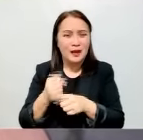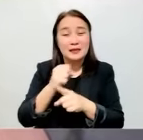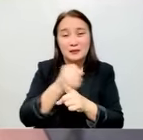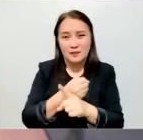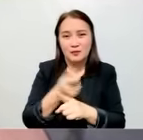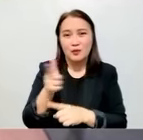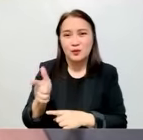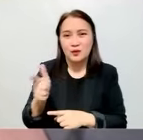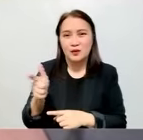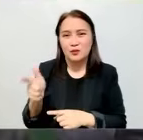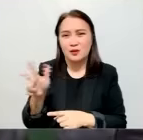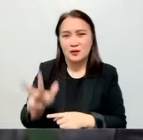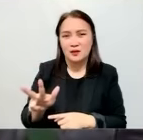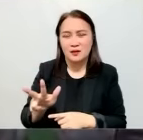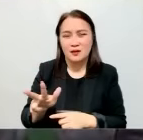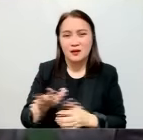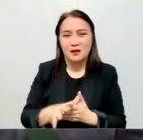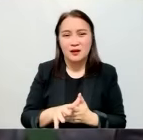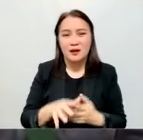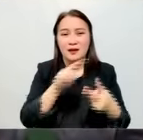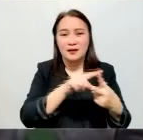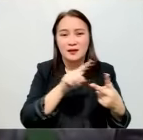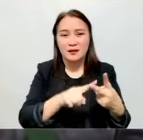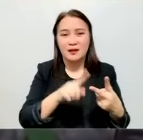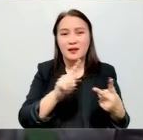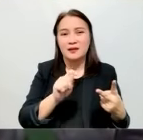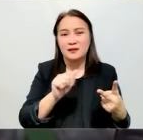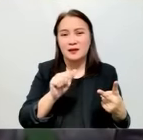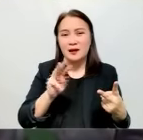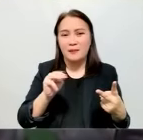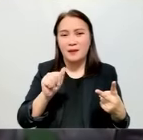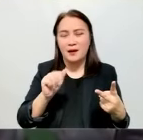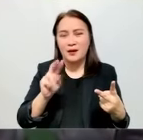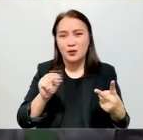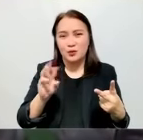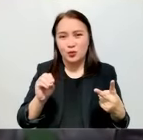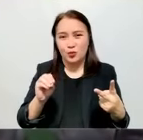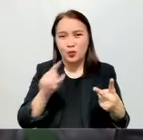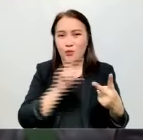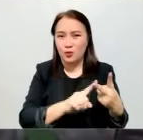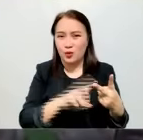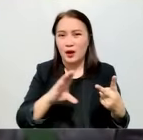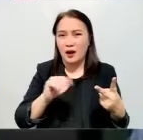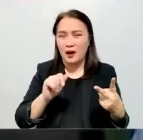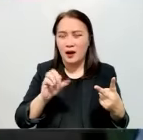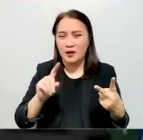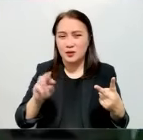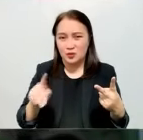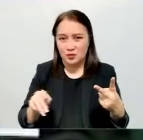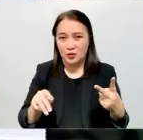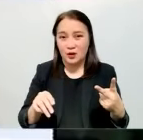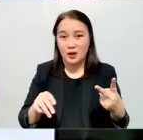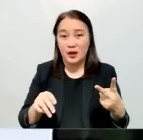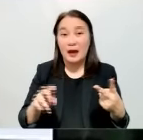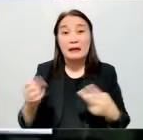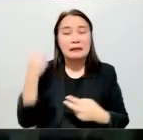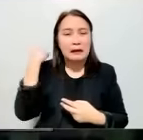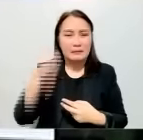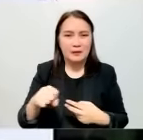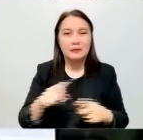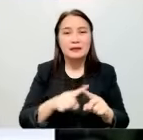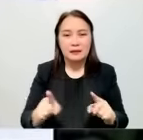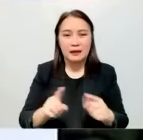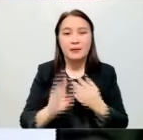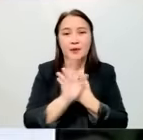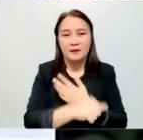ng NTF-ELCAC sina Tamano at Castro bilang mga rebeldeng nagbabalik loob. Pero habang nasa presscon, bumaliktad ang